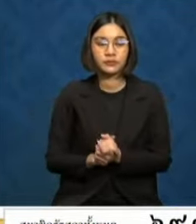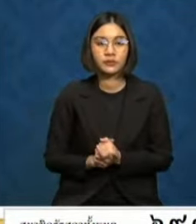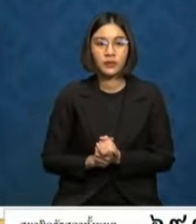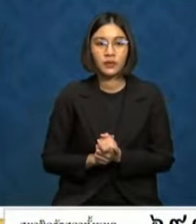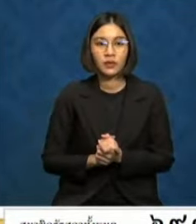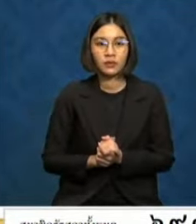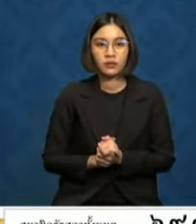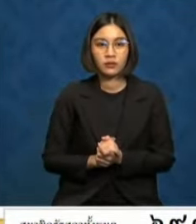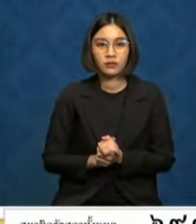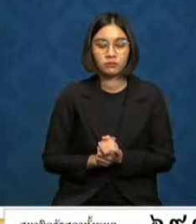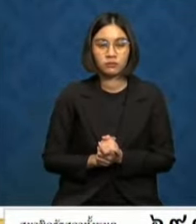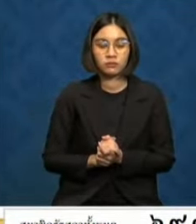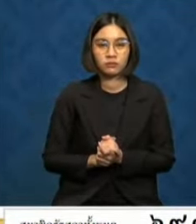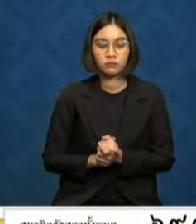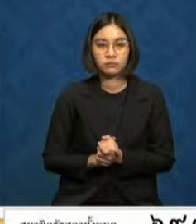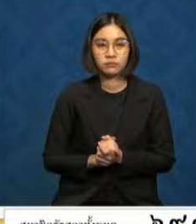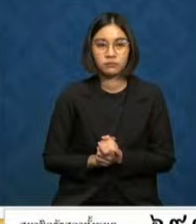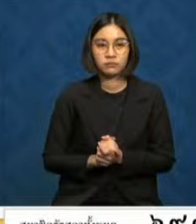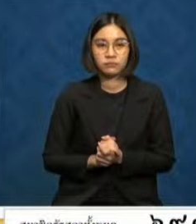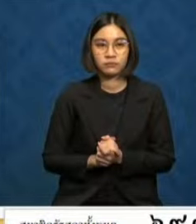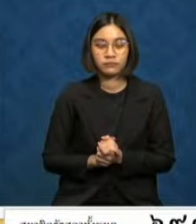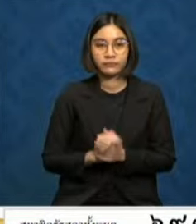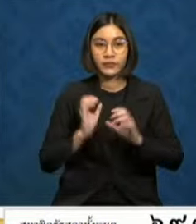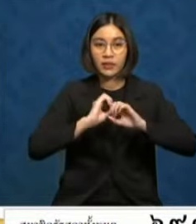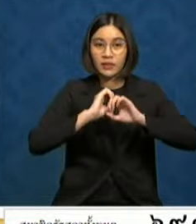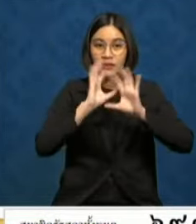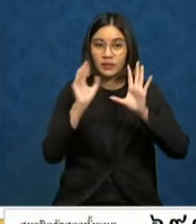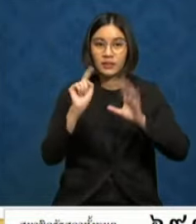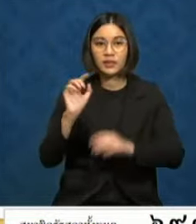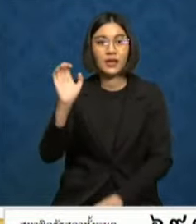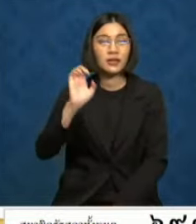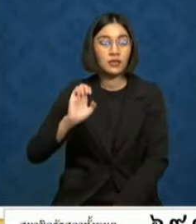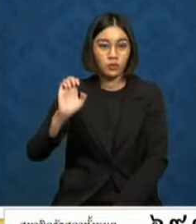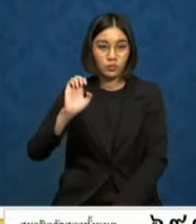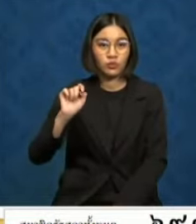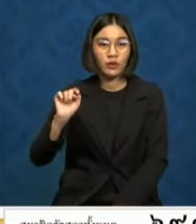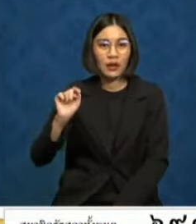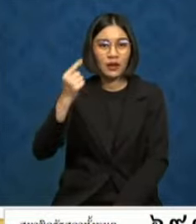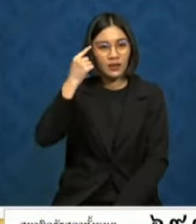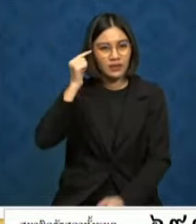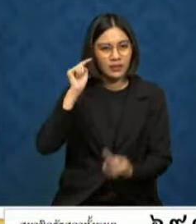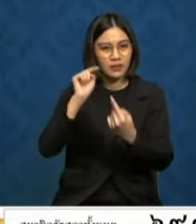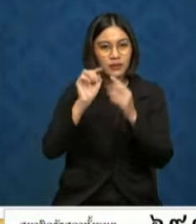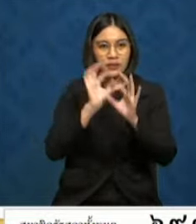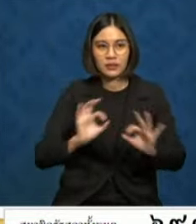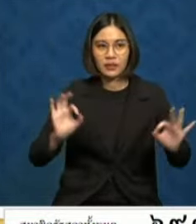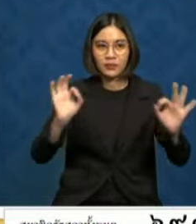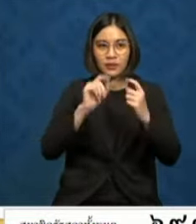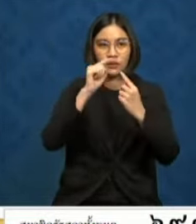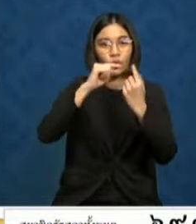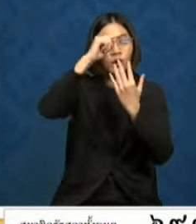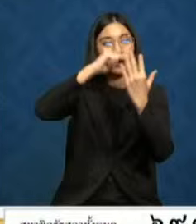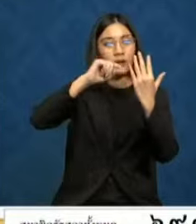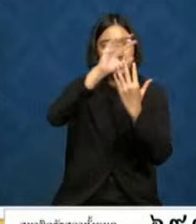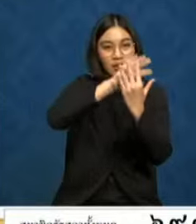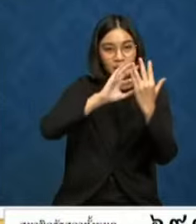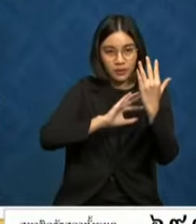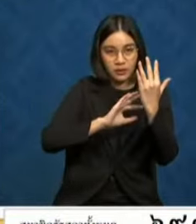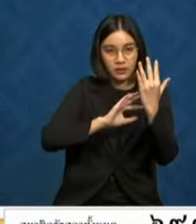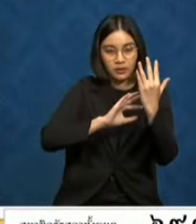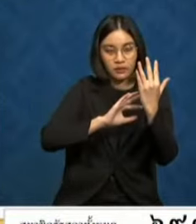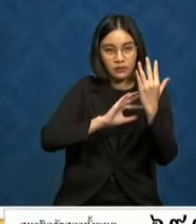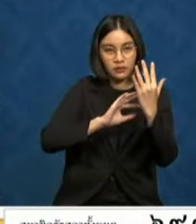เป็นสิ่งที่แสดงเห็นชัดเจนว่าสหภาพยุโรปเห็นมูลคุณค่าของประเทศไทย